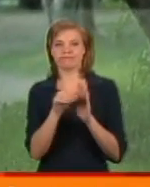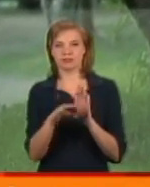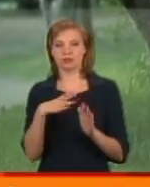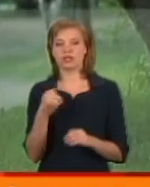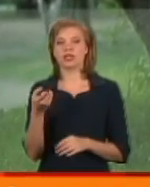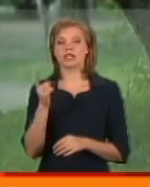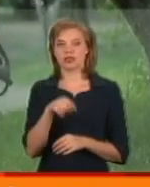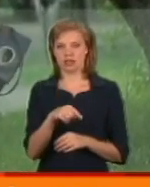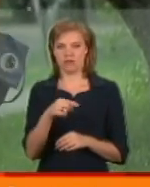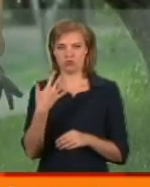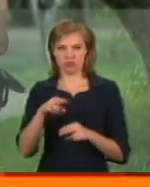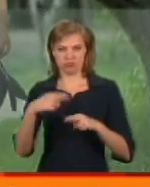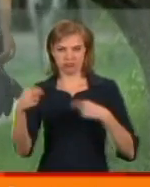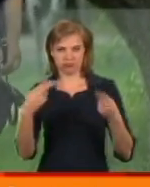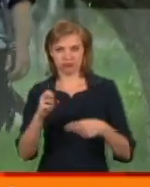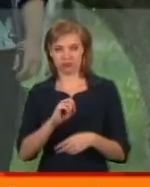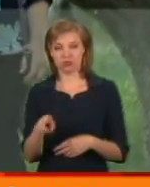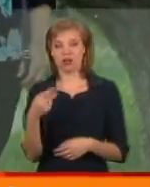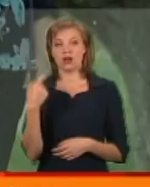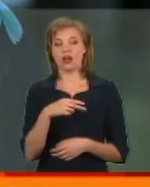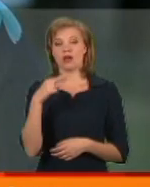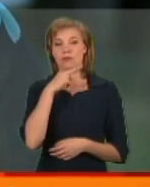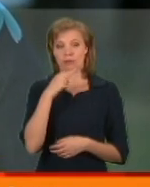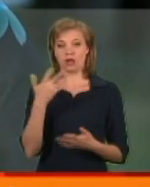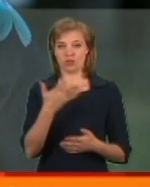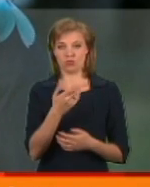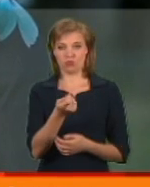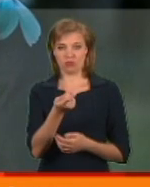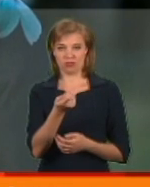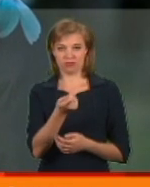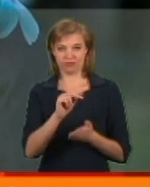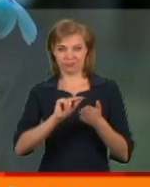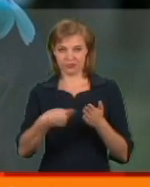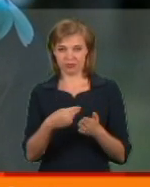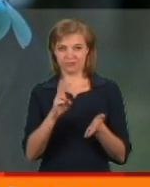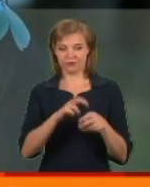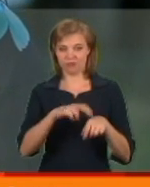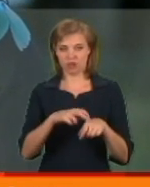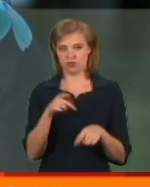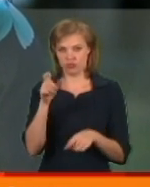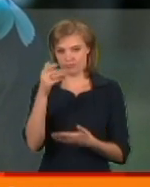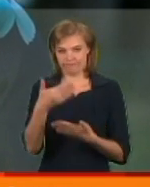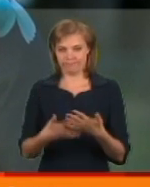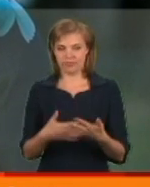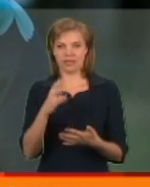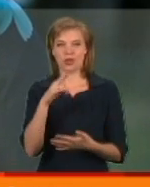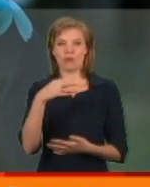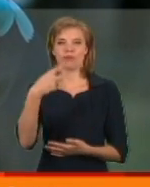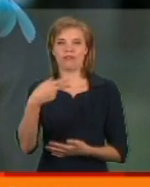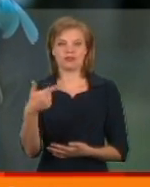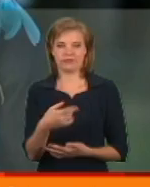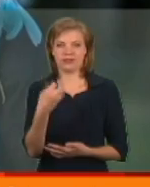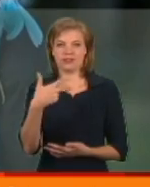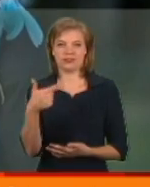і навіть залізла в борги. Препарати, які назначають врачі, вони ж не по 20 гривень, не